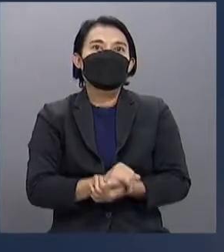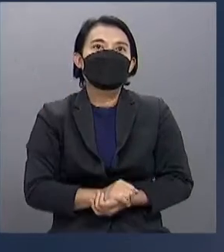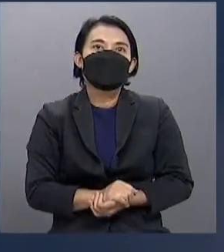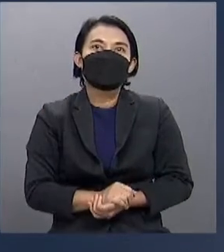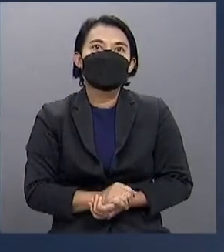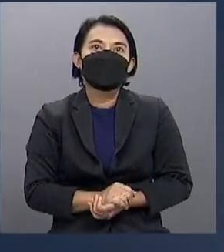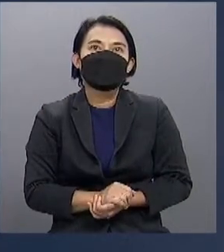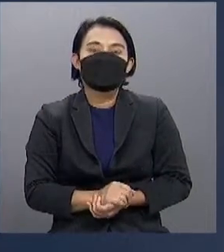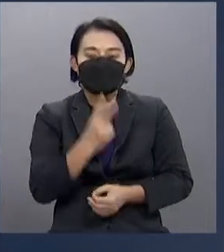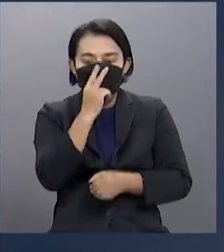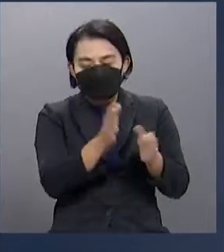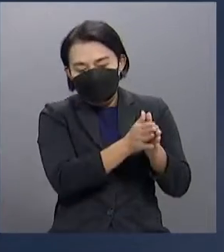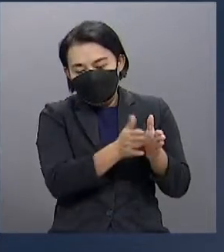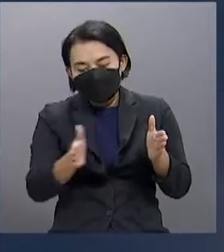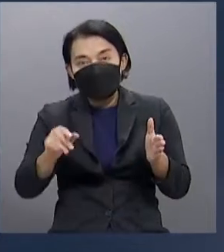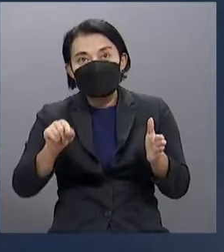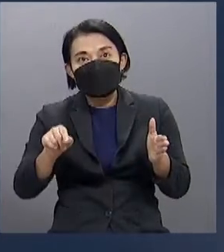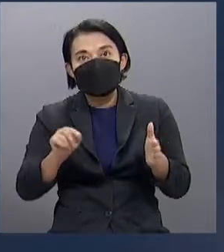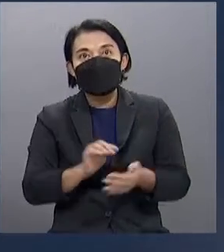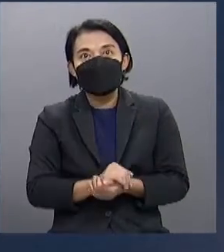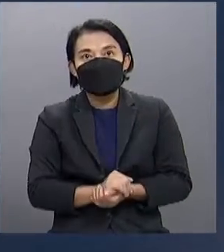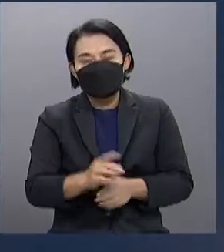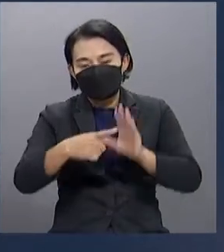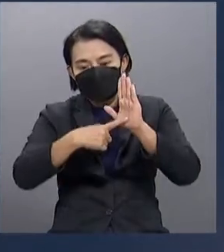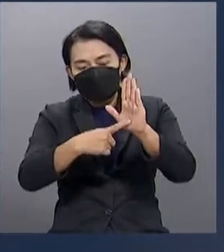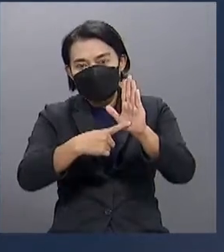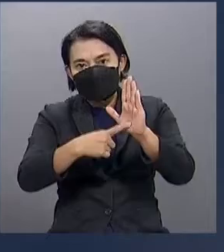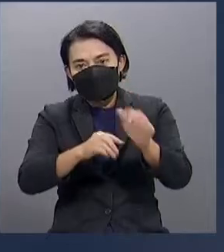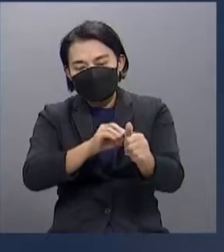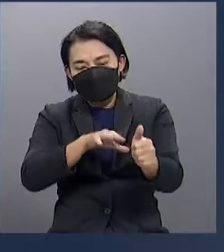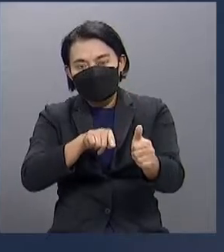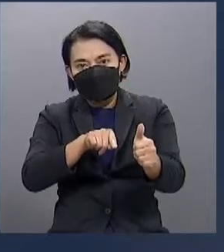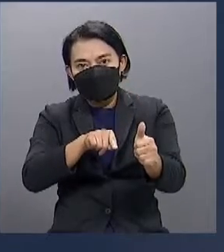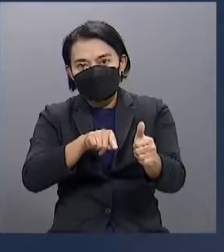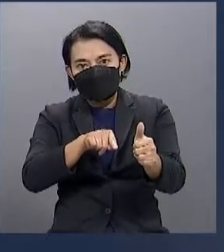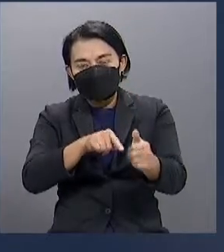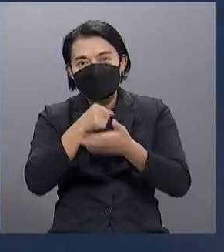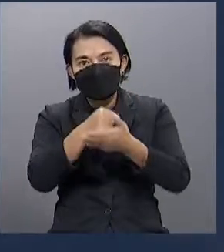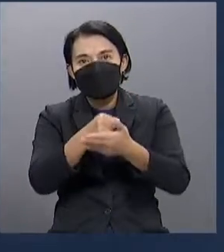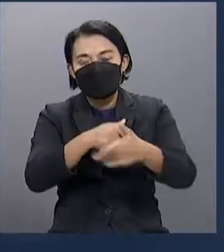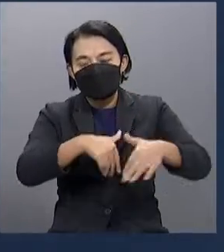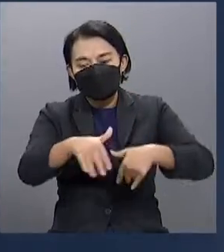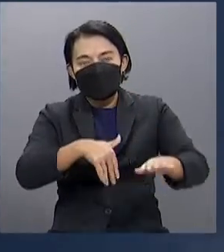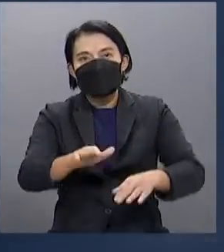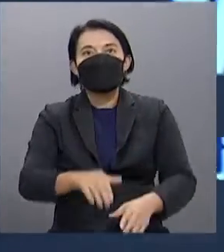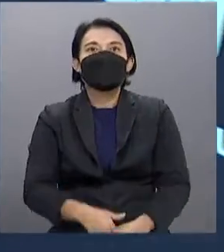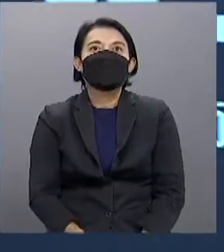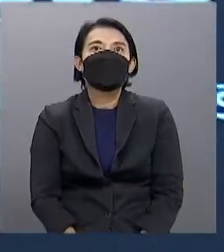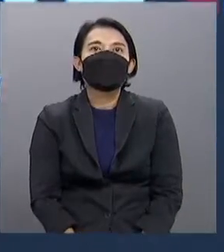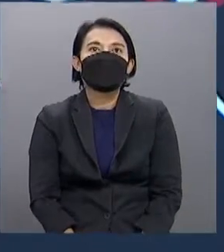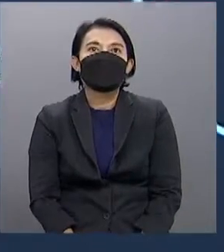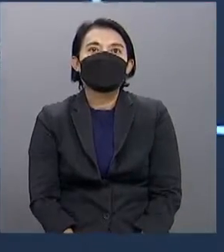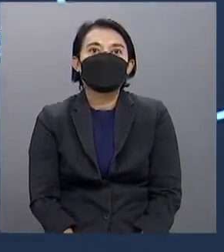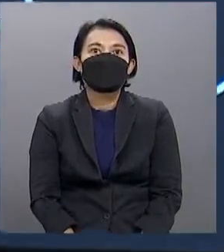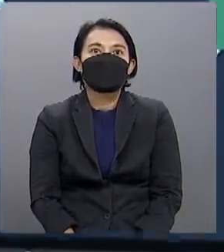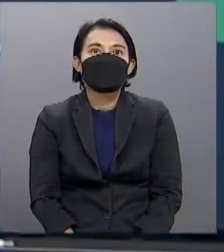ระยะยาวนะครับว่าถ้ามีโมเดลแกนนำ 3ประสานตรงนี้เกิดขึ้นจะช่วยชุมชนได้มากทีเดียวครับคุณผู้ชมครับตอนนี้